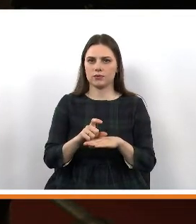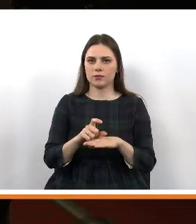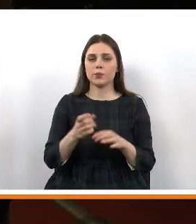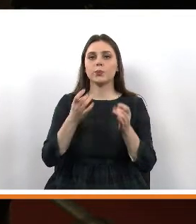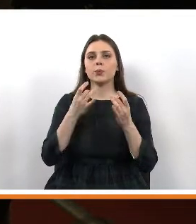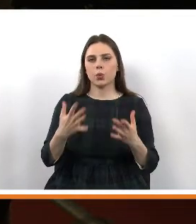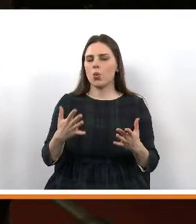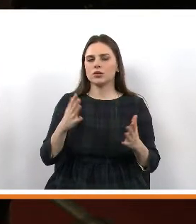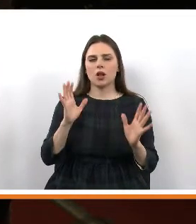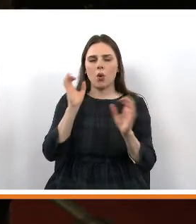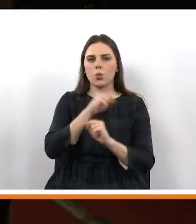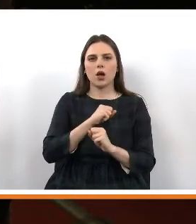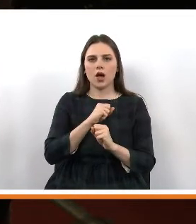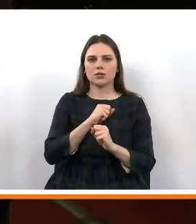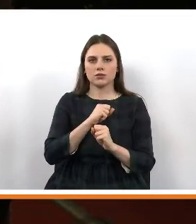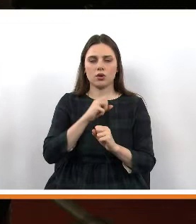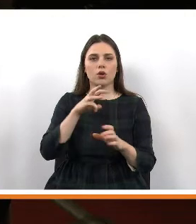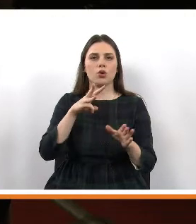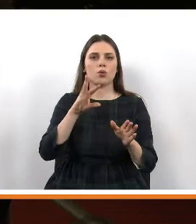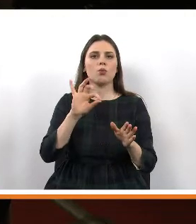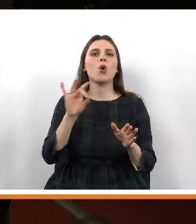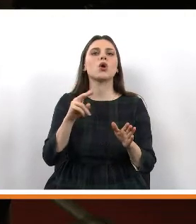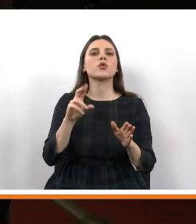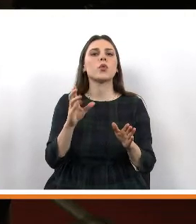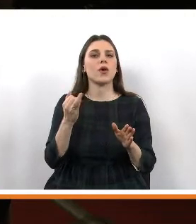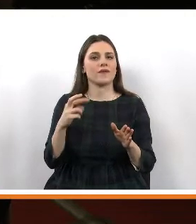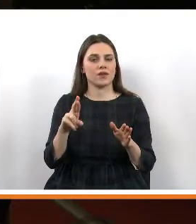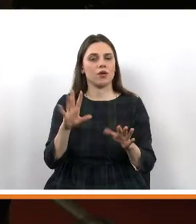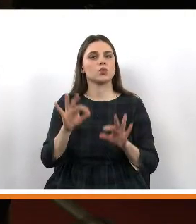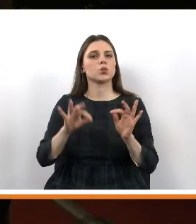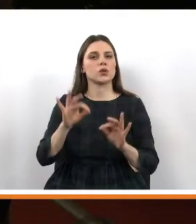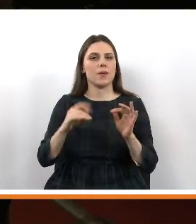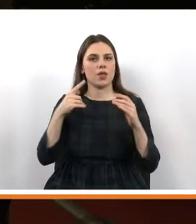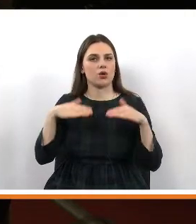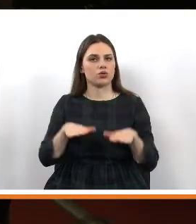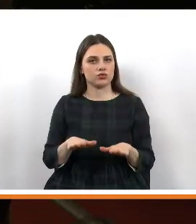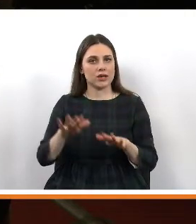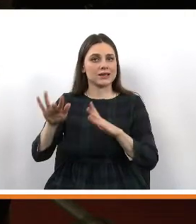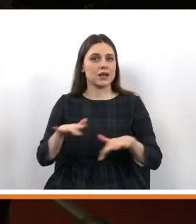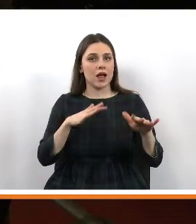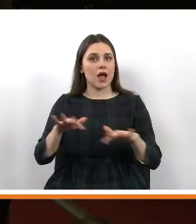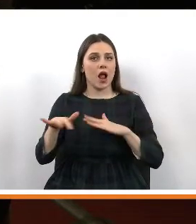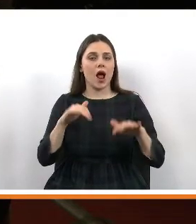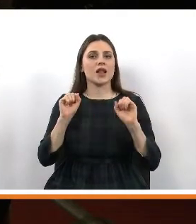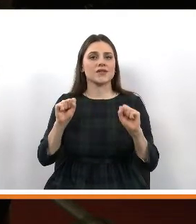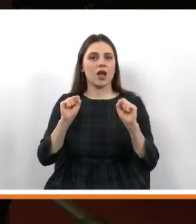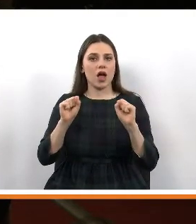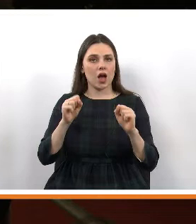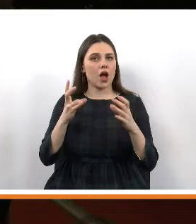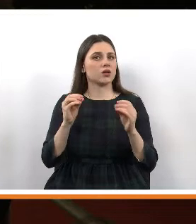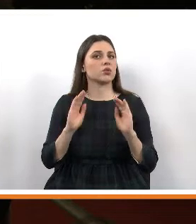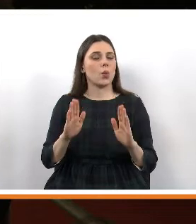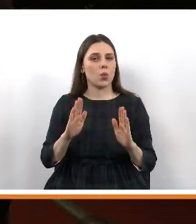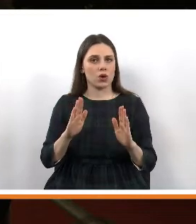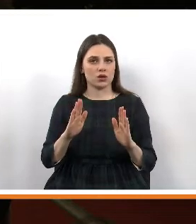вот наугад. Это Мордовия, судебное решение. Деятельность адвокатской палаты регулируется не только федеральным